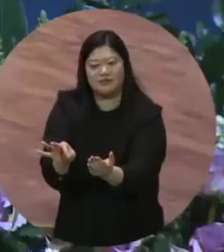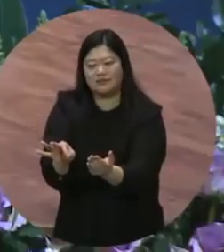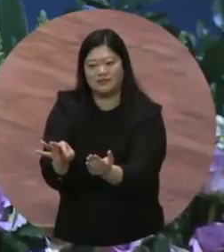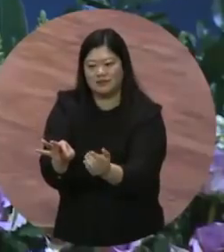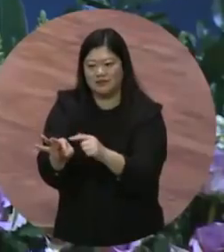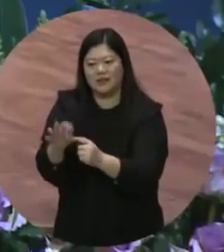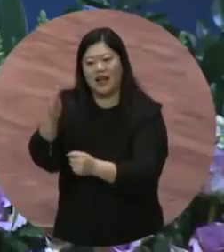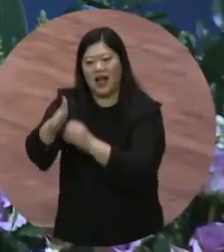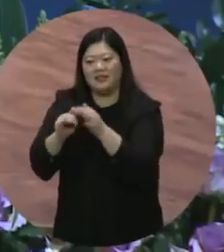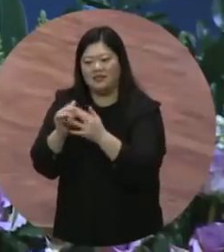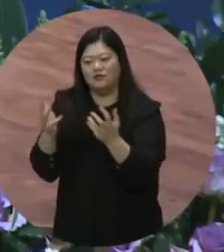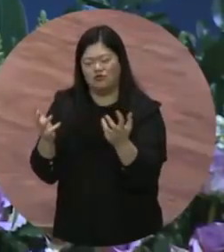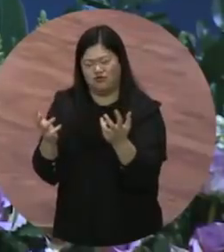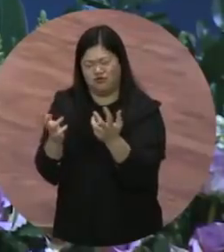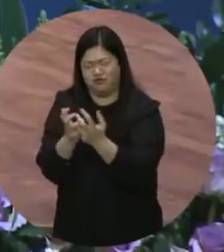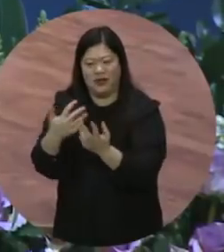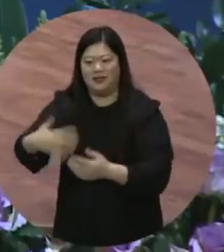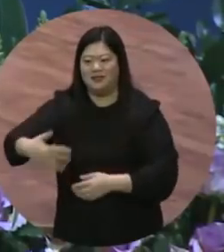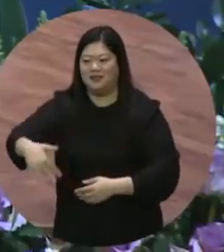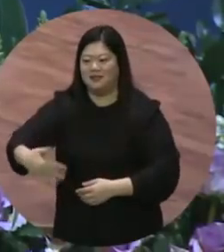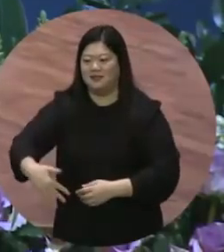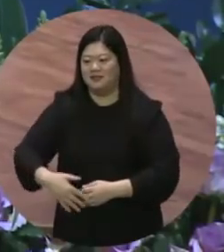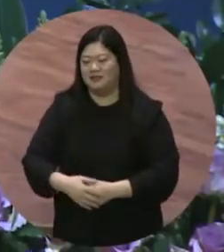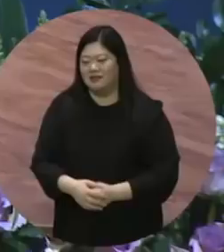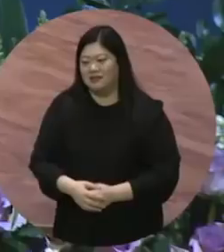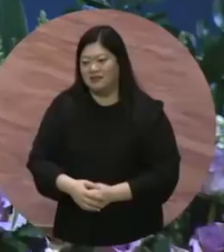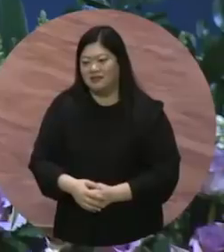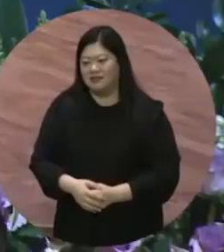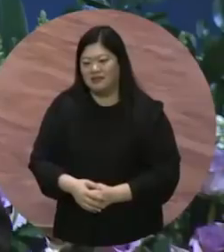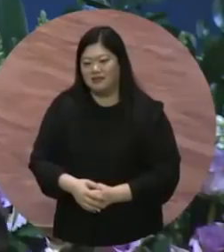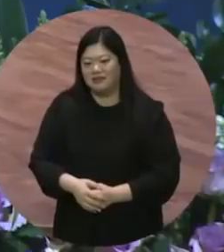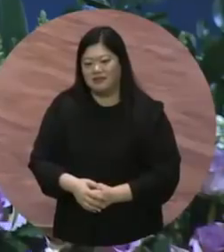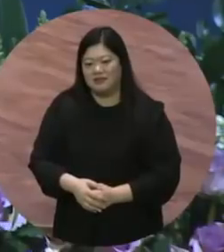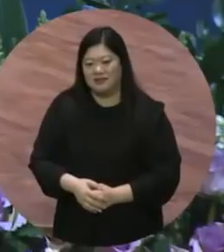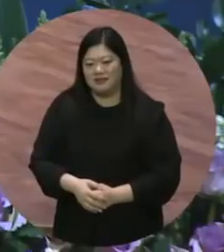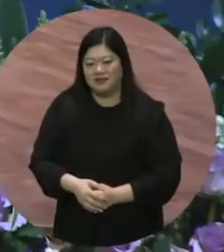없이 사는 겁니다. 세상을 못 이겨요.